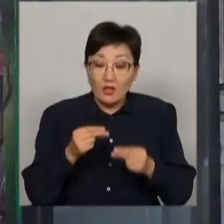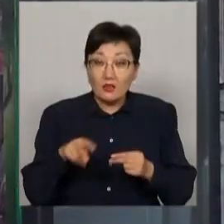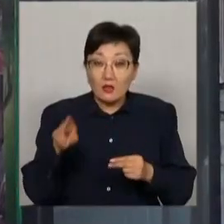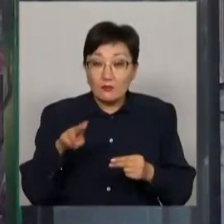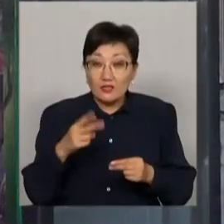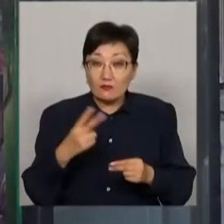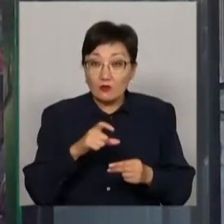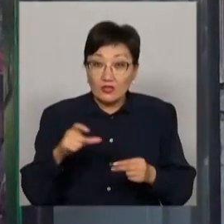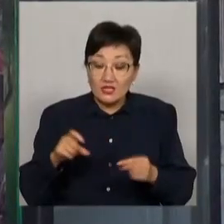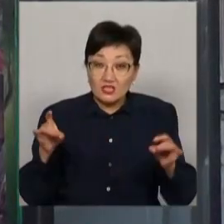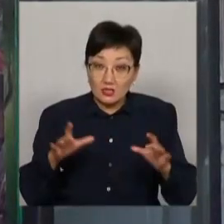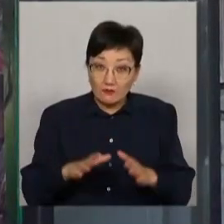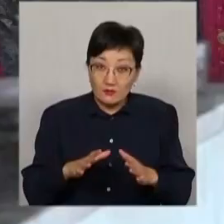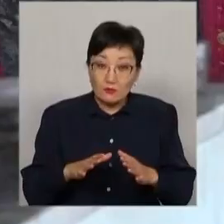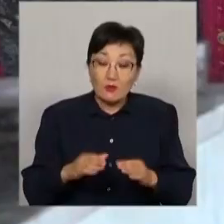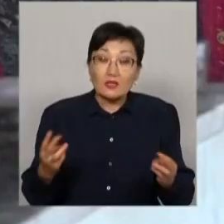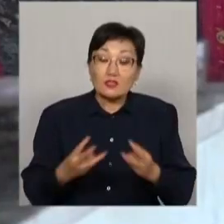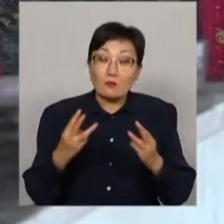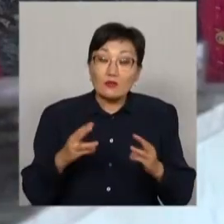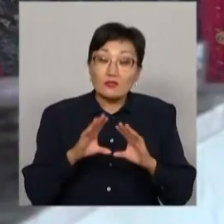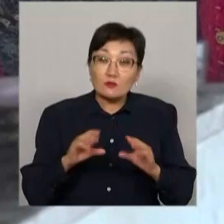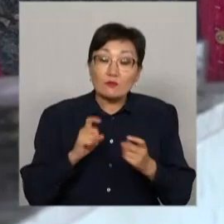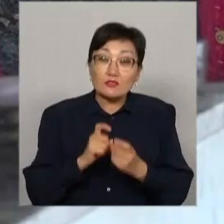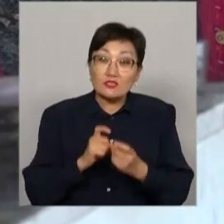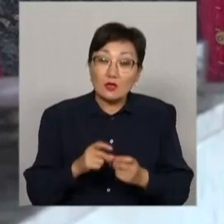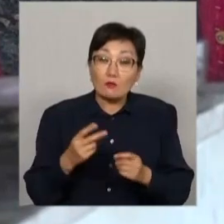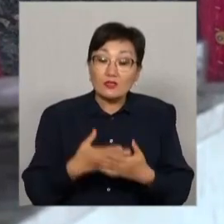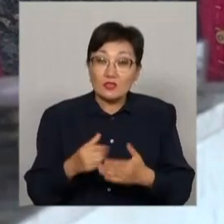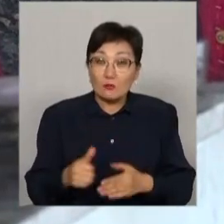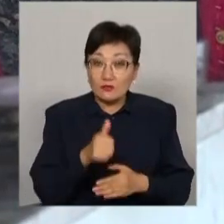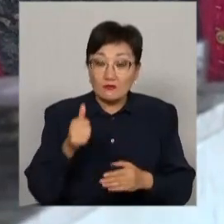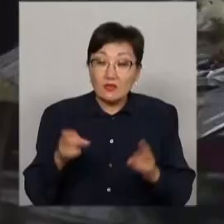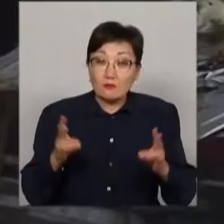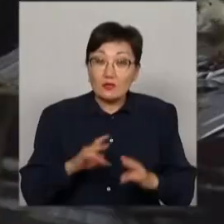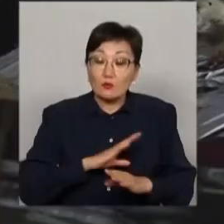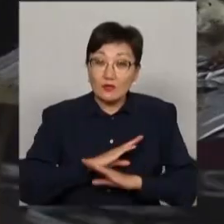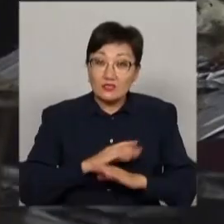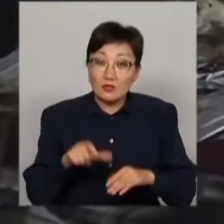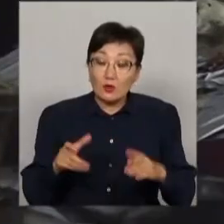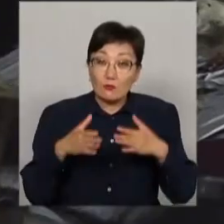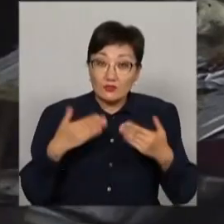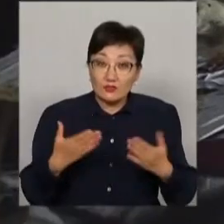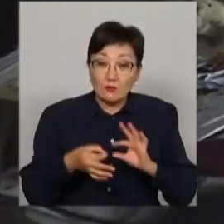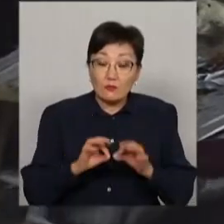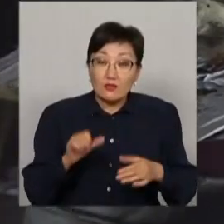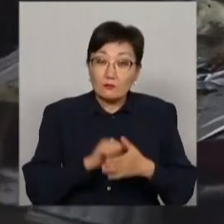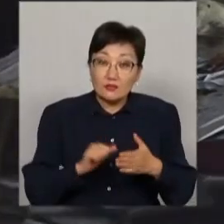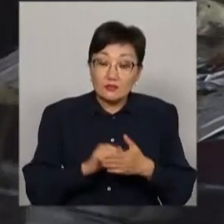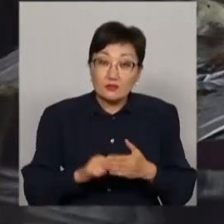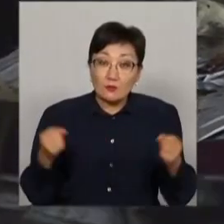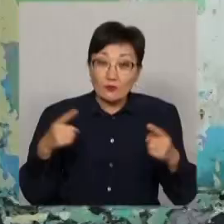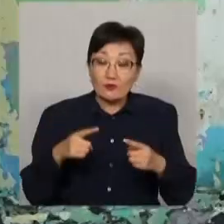и двухэтажное кафе. С огнем спасатели боролись около часа, жертв и пострадавших нет. Для выяснения причин ЧС на